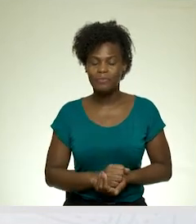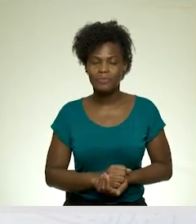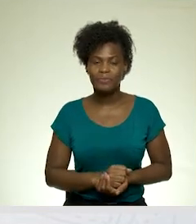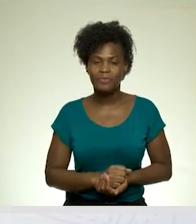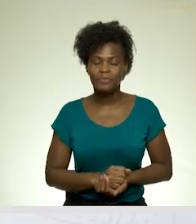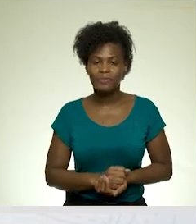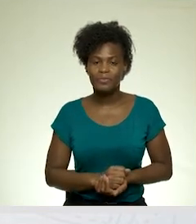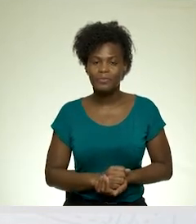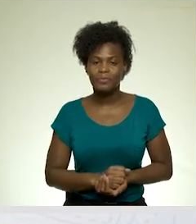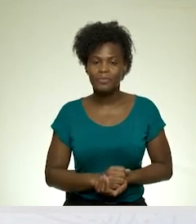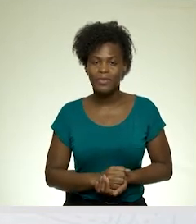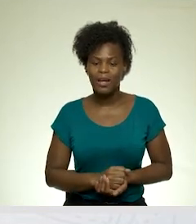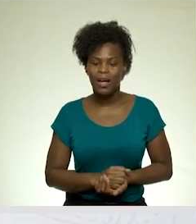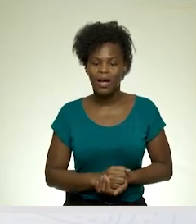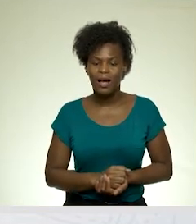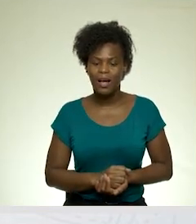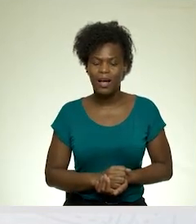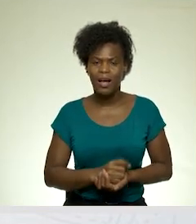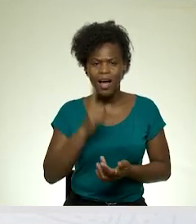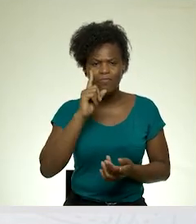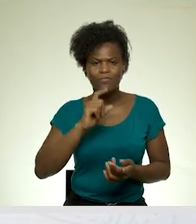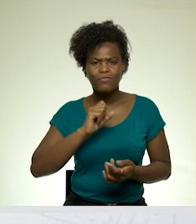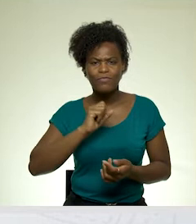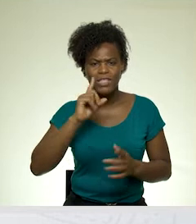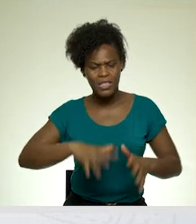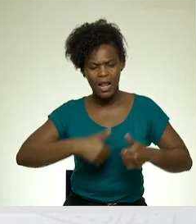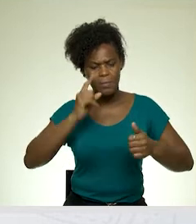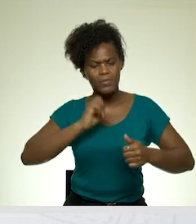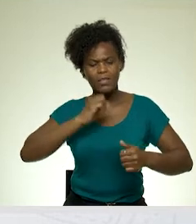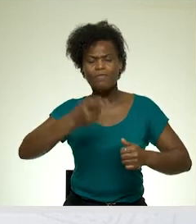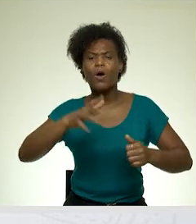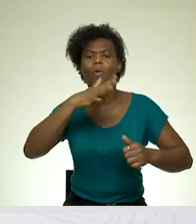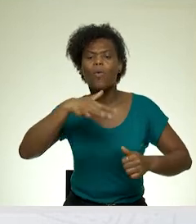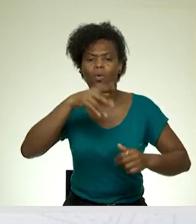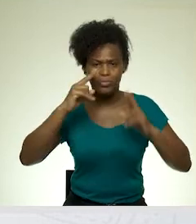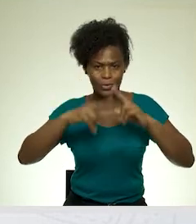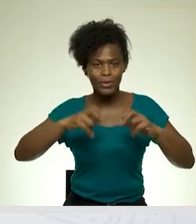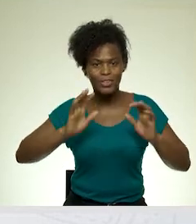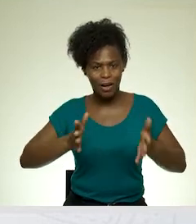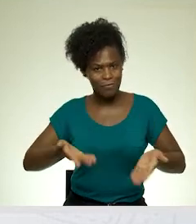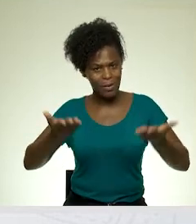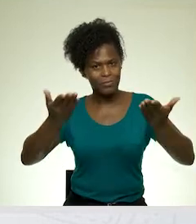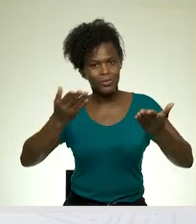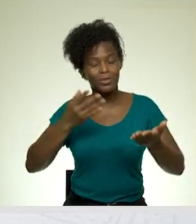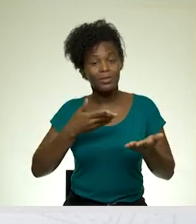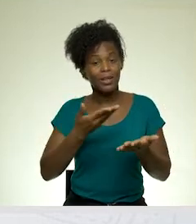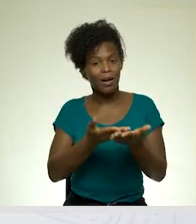Où se situe ma ville? Tu l'as trouvée? Oh, vas-y, je vais te donner